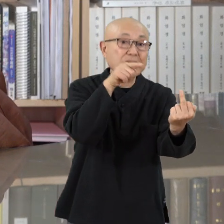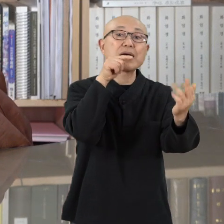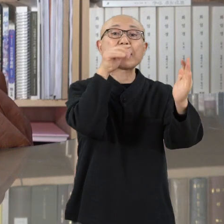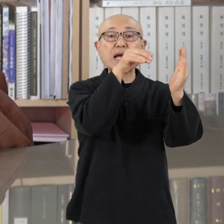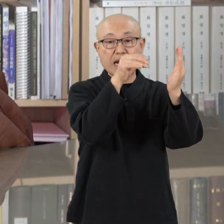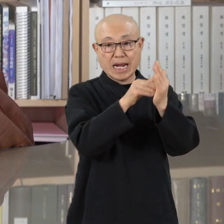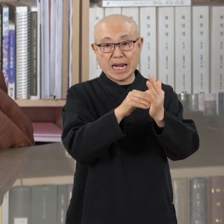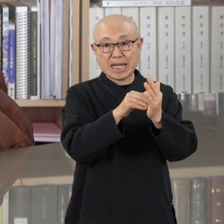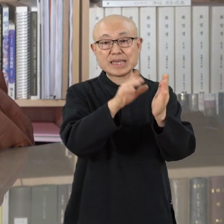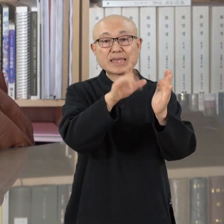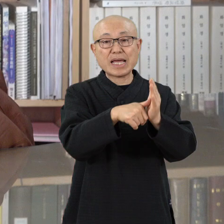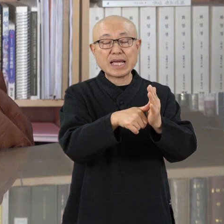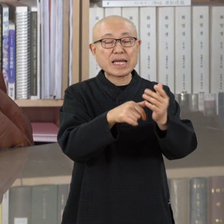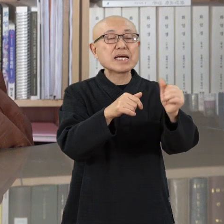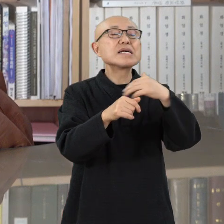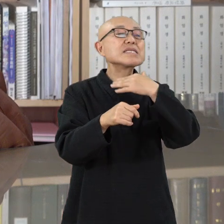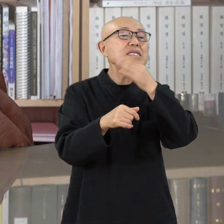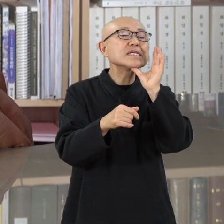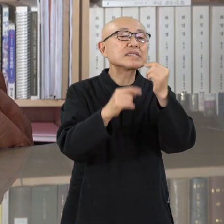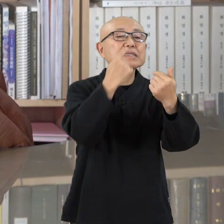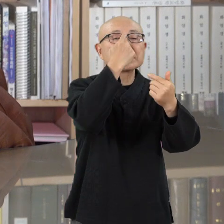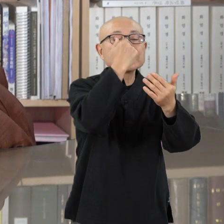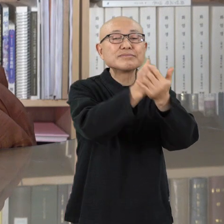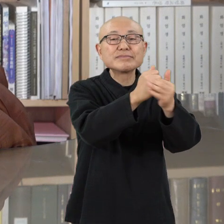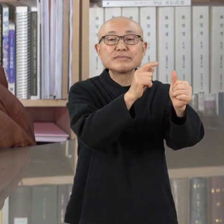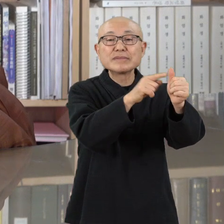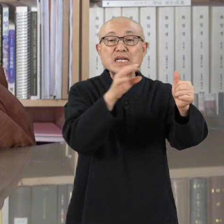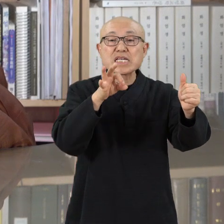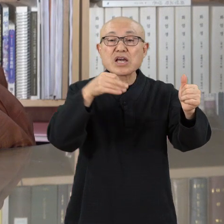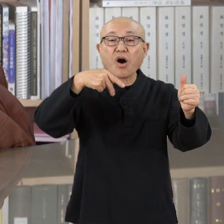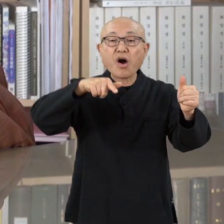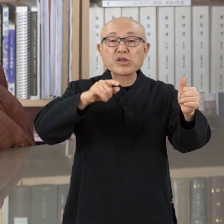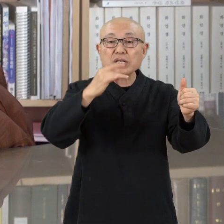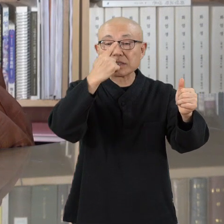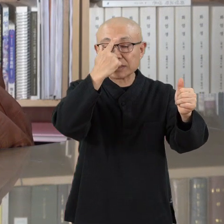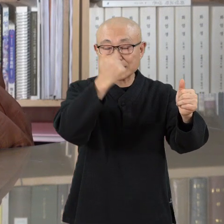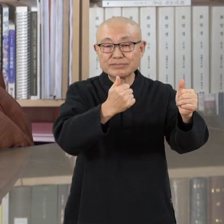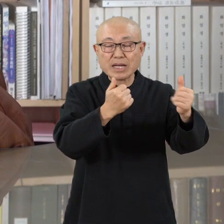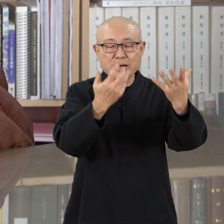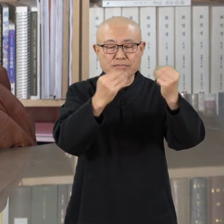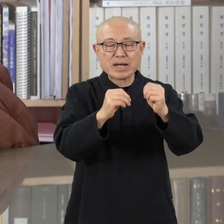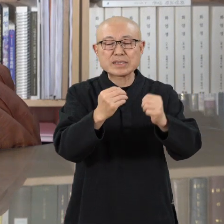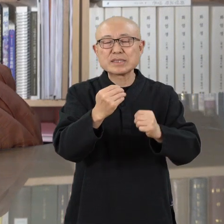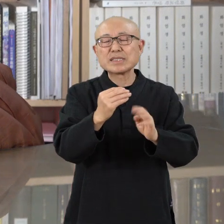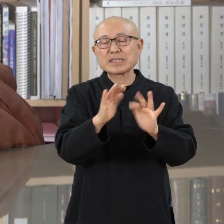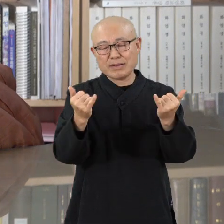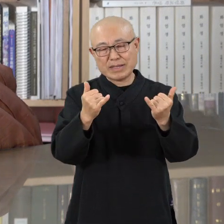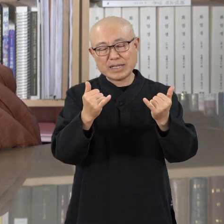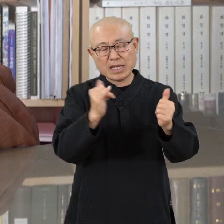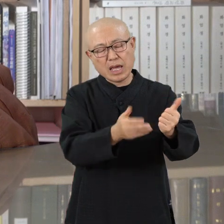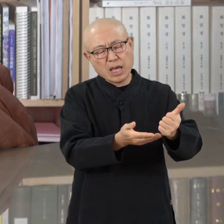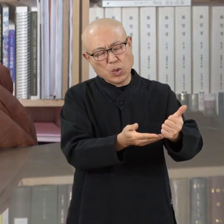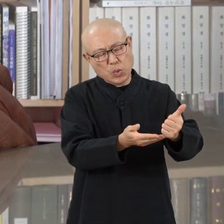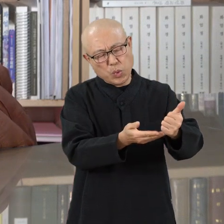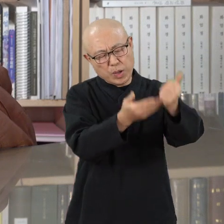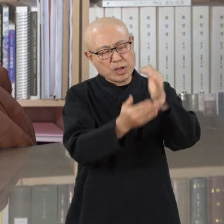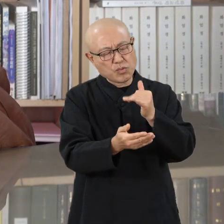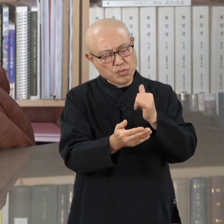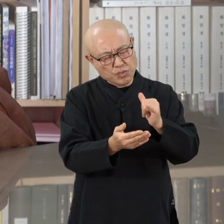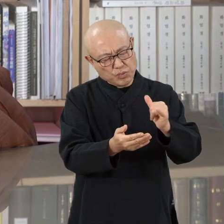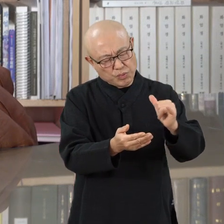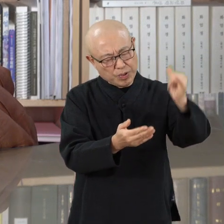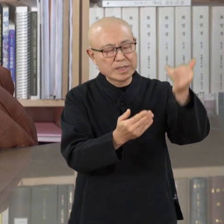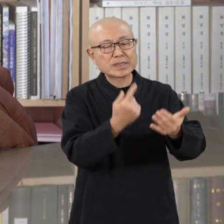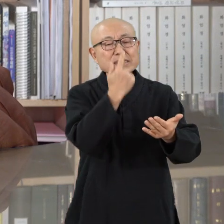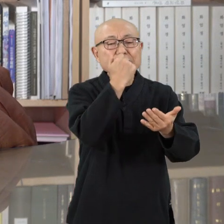그 여정선사는 굉장히 수참다운 수행자로 많은 사람, 젊은 수행자들의 존경을 받는